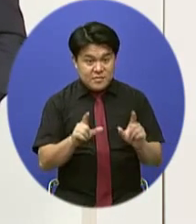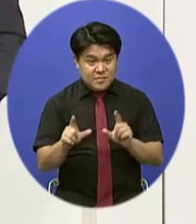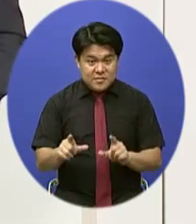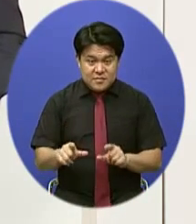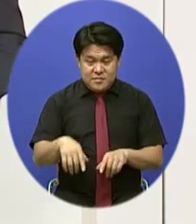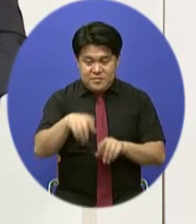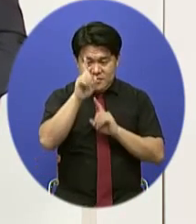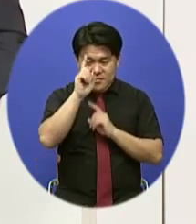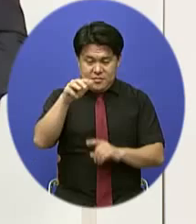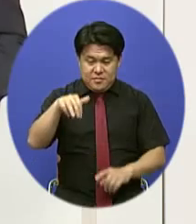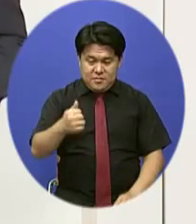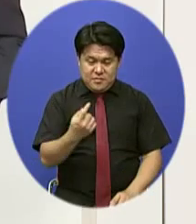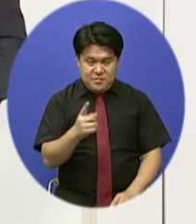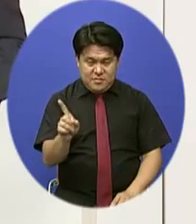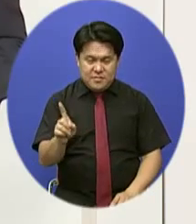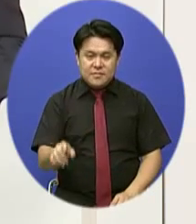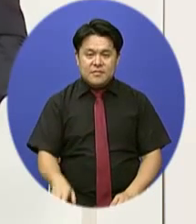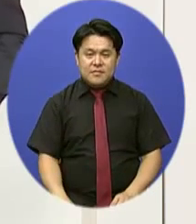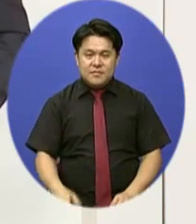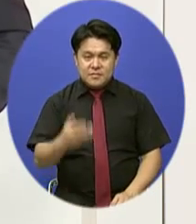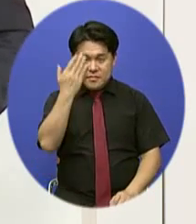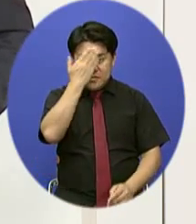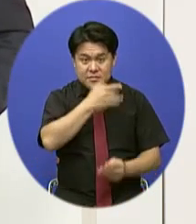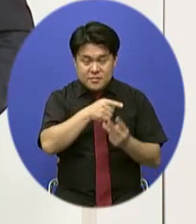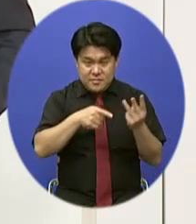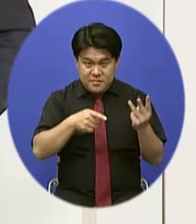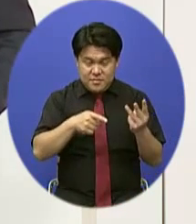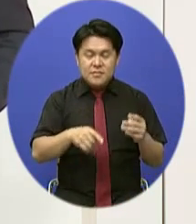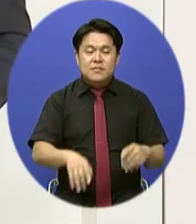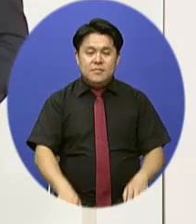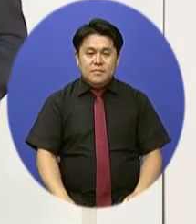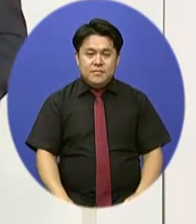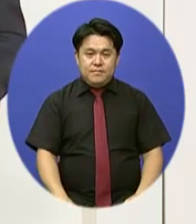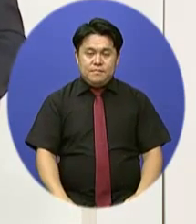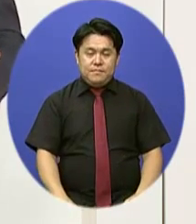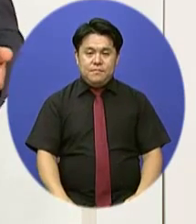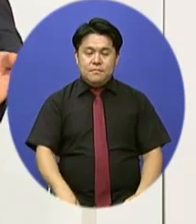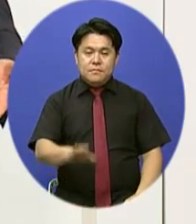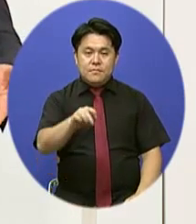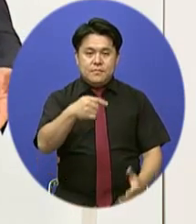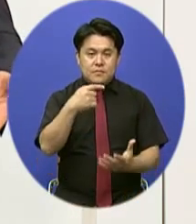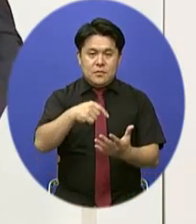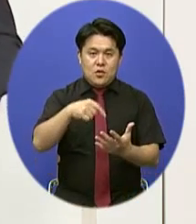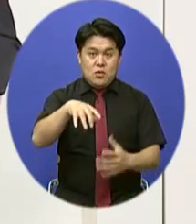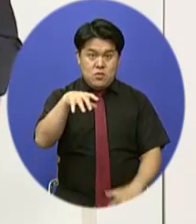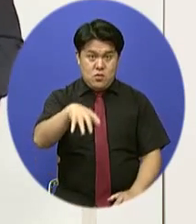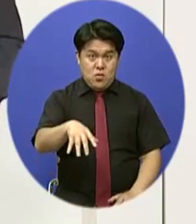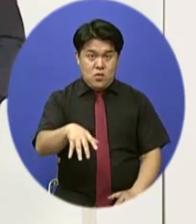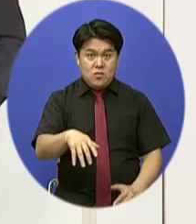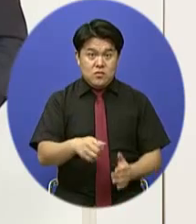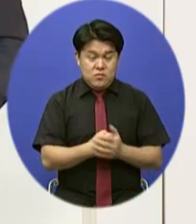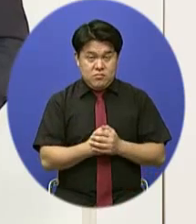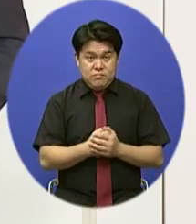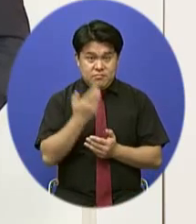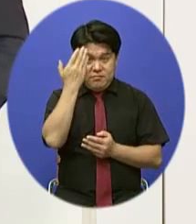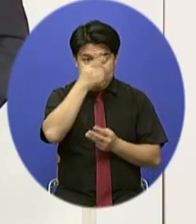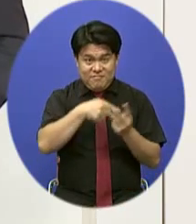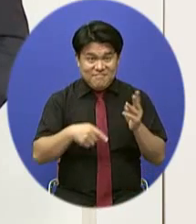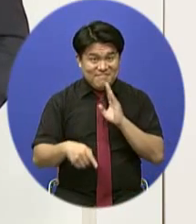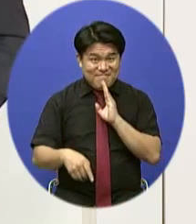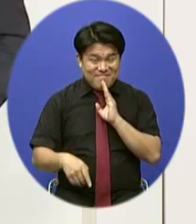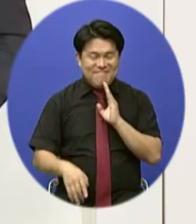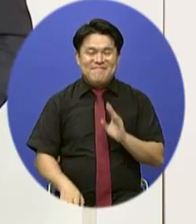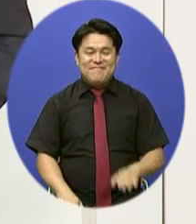사는 이춘아입니다. 네. 청주. 청주산. 예. 아, 네. 그 교육의 도시 청주 말하죠? 예, 예, 예. 네.